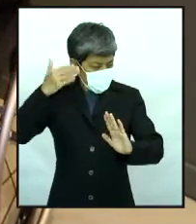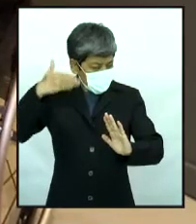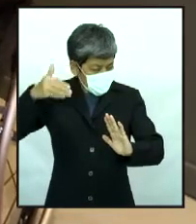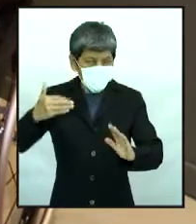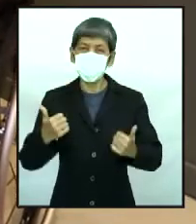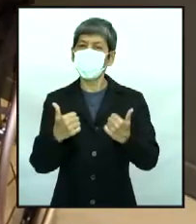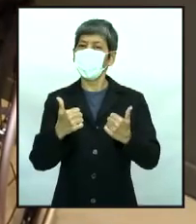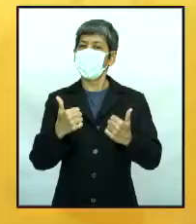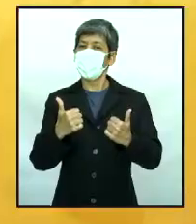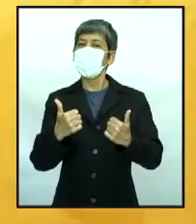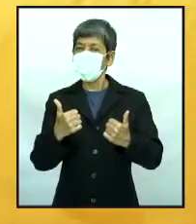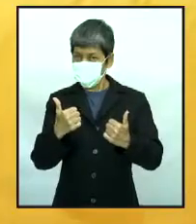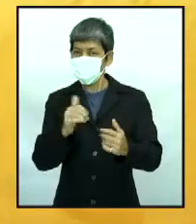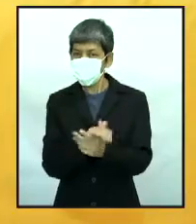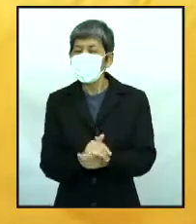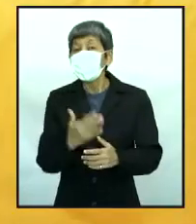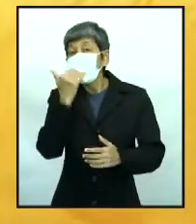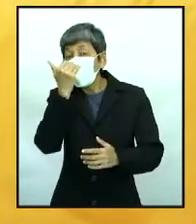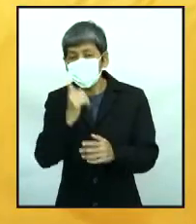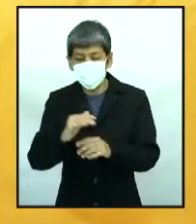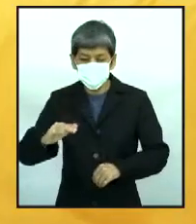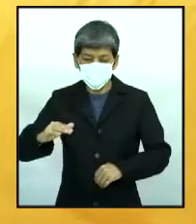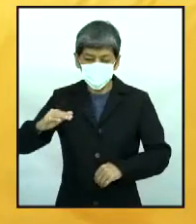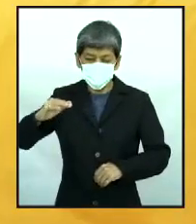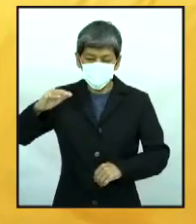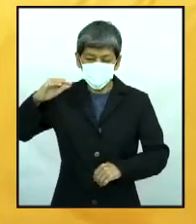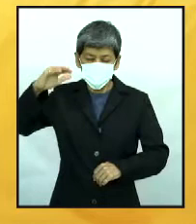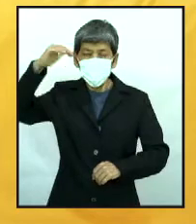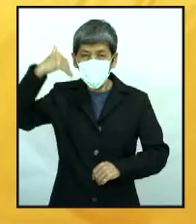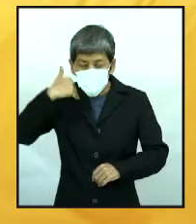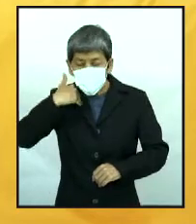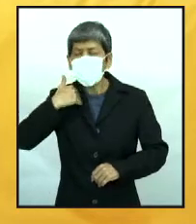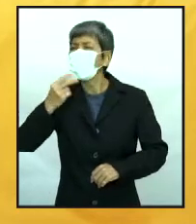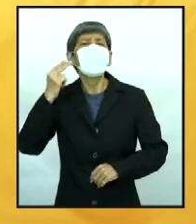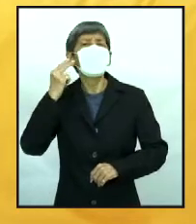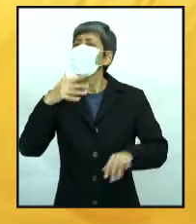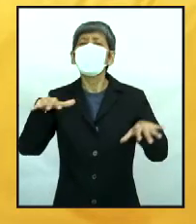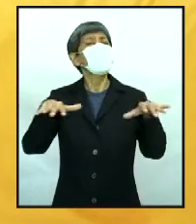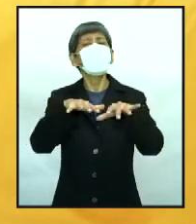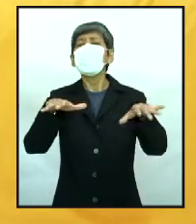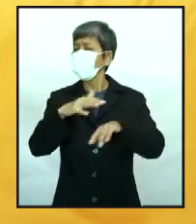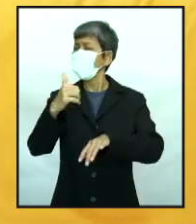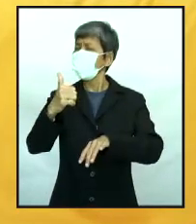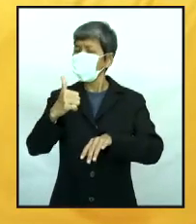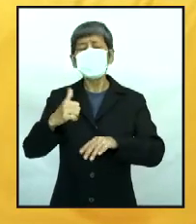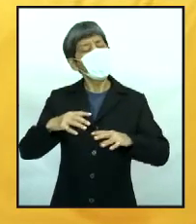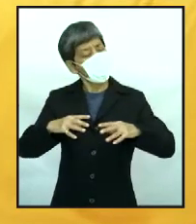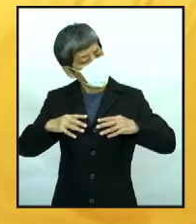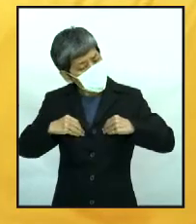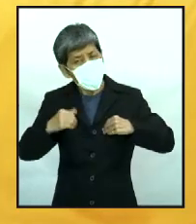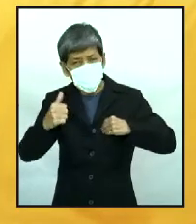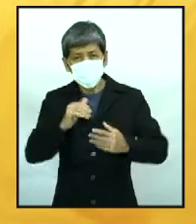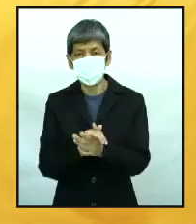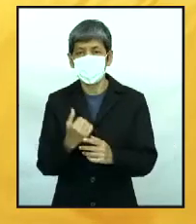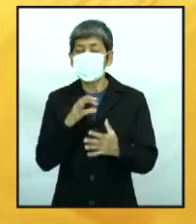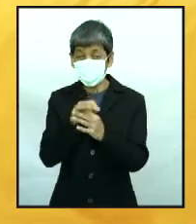ก็อยากให้อาจจะเพราะว่าโตขึ้นด้วยแล้วรู้สึกว่ามันก็เป็นเรื่องปกติอะไรเงี้ยเขาก็แค่ว่